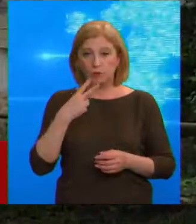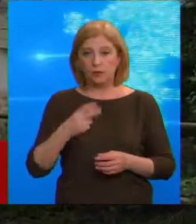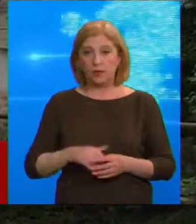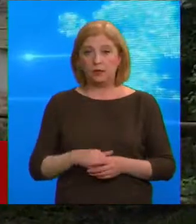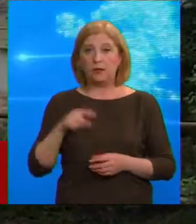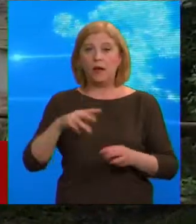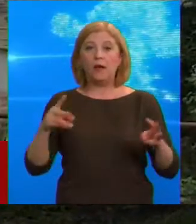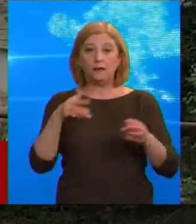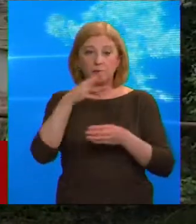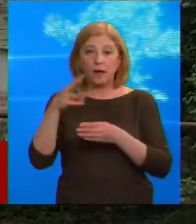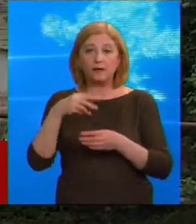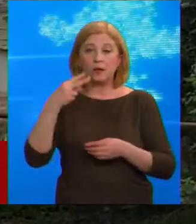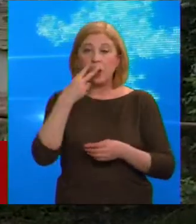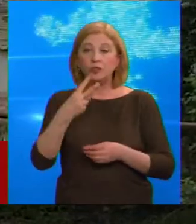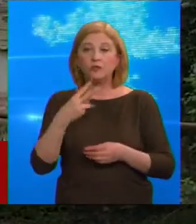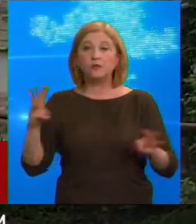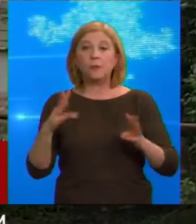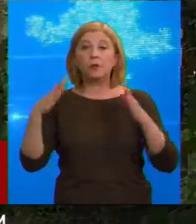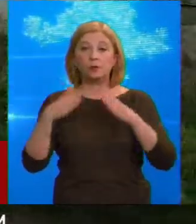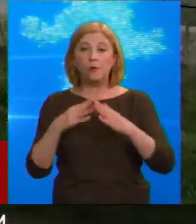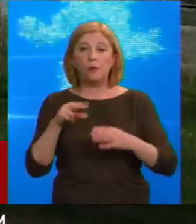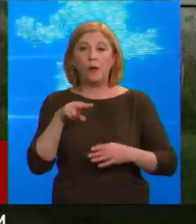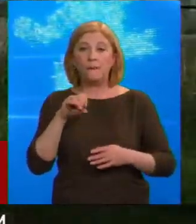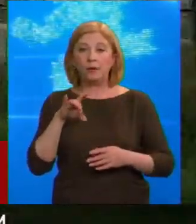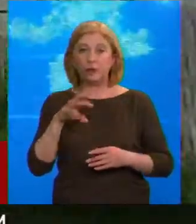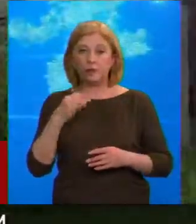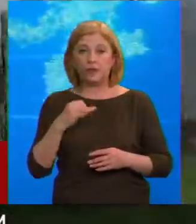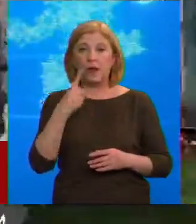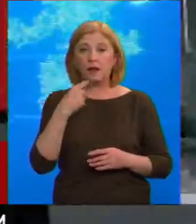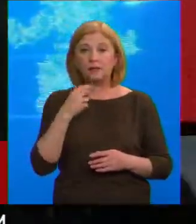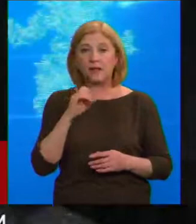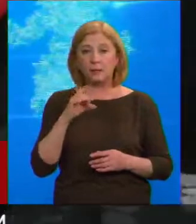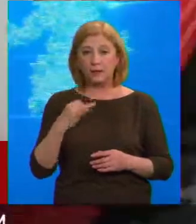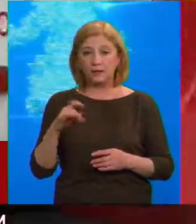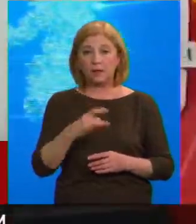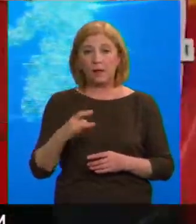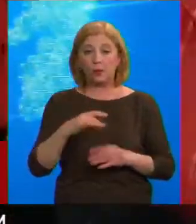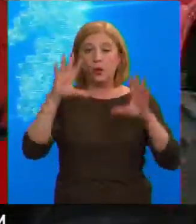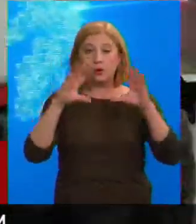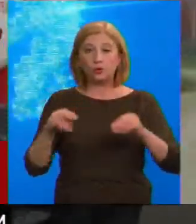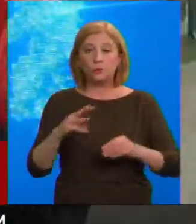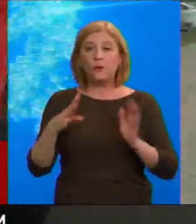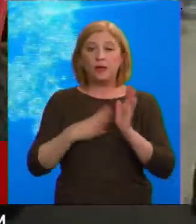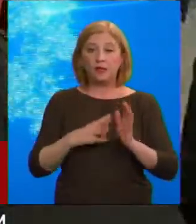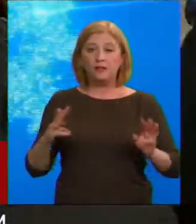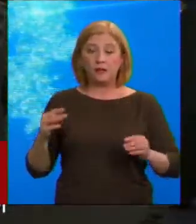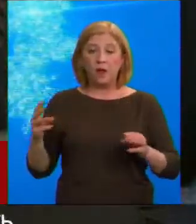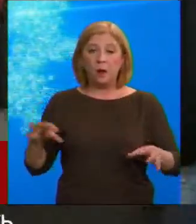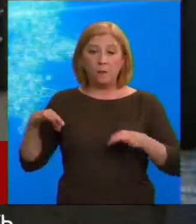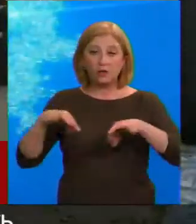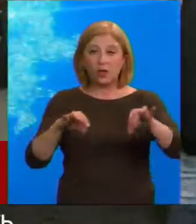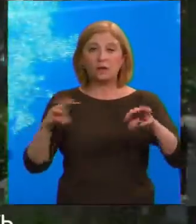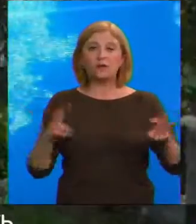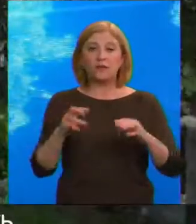кадры сняли очевидцы. Полыхает дом в поселке Петровском Красноармейского района. Тушить пламя приехали 9 пожарных. Сгорели баня